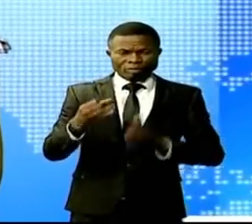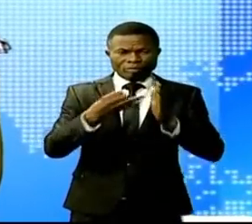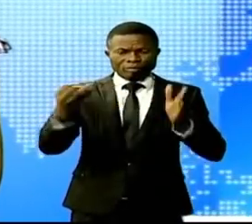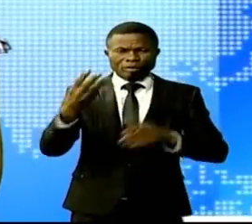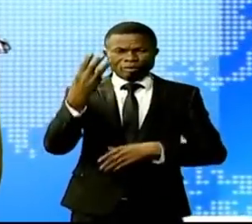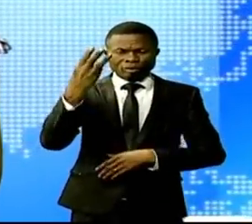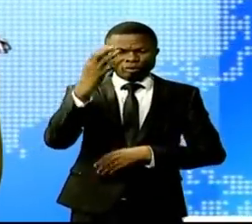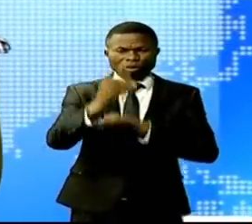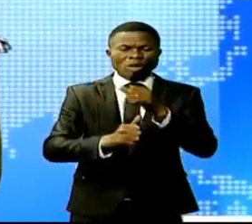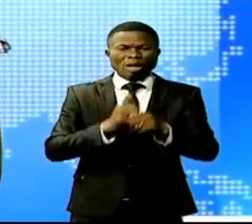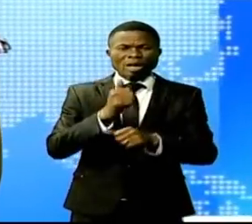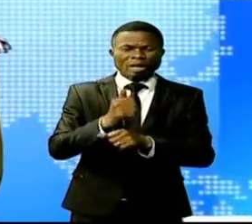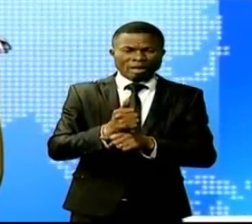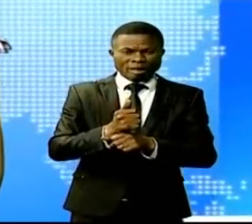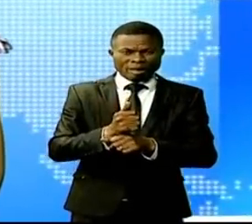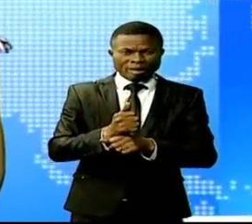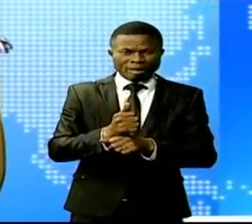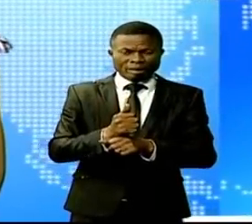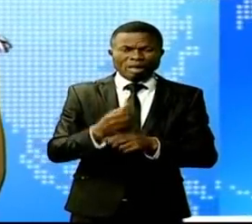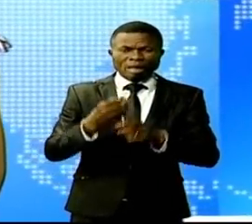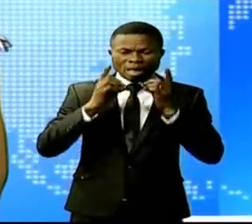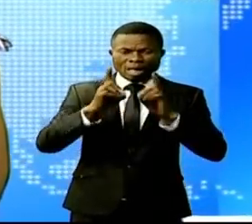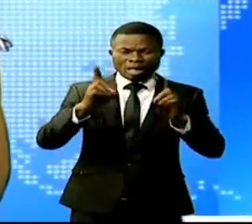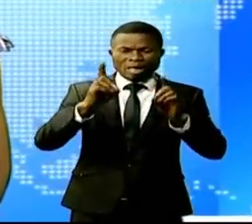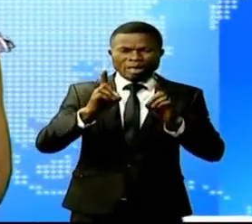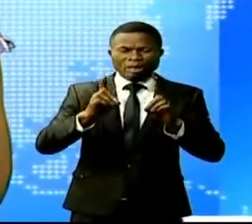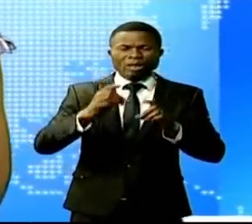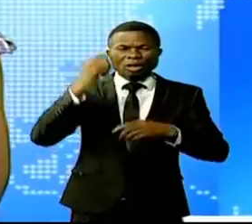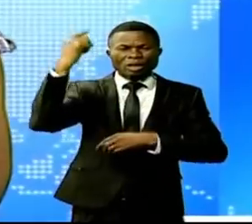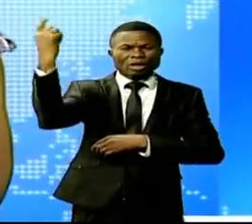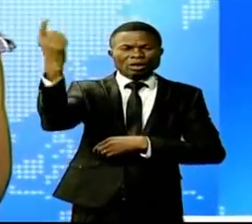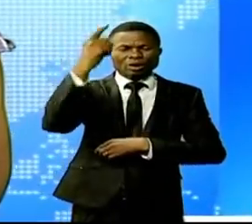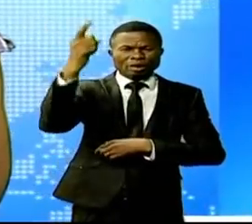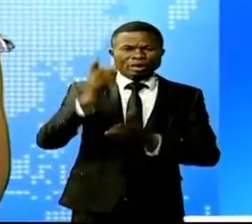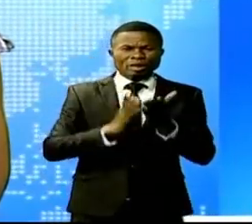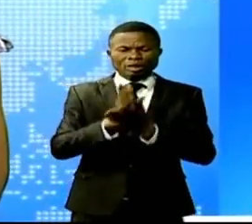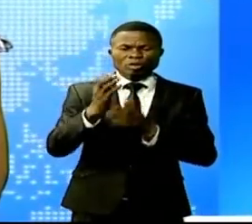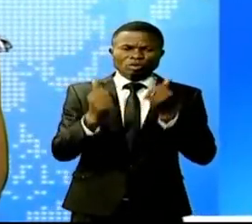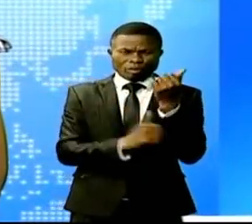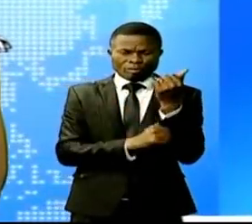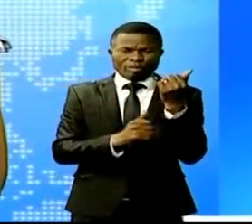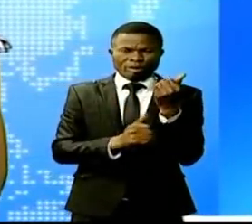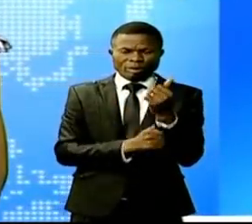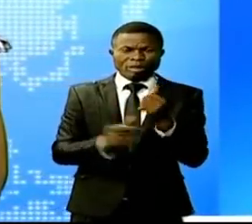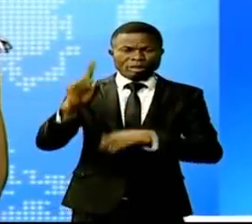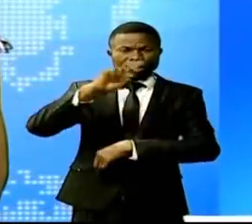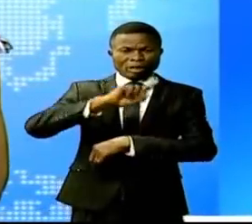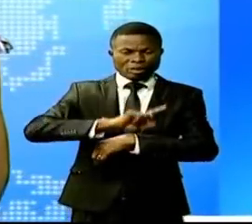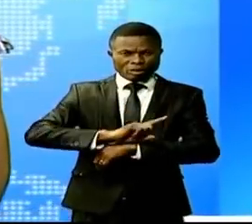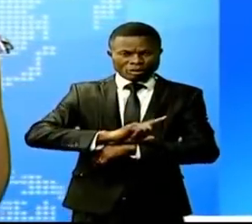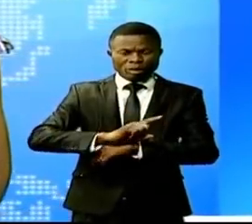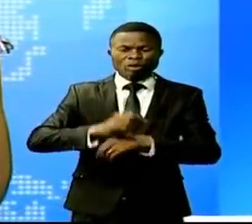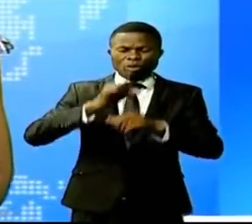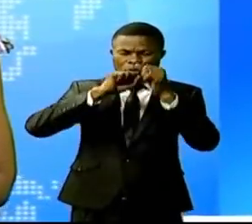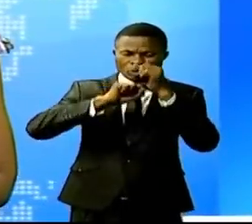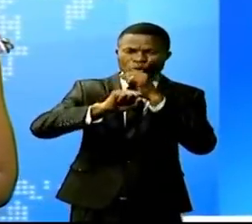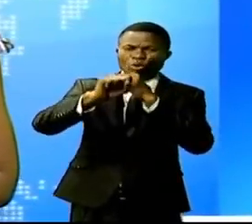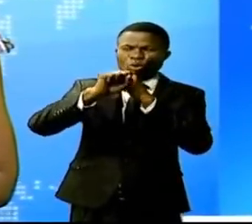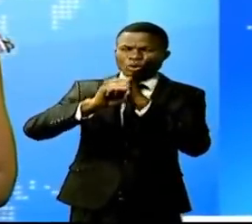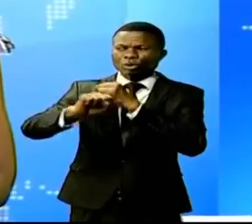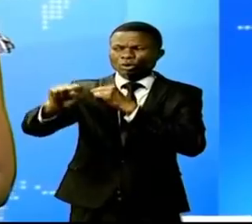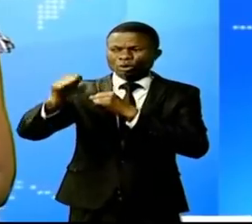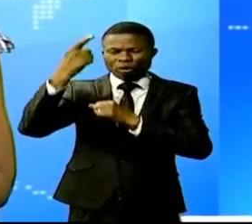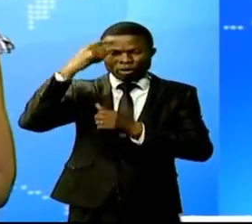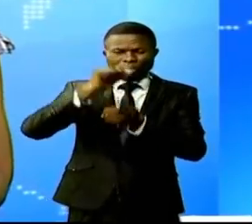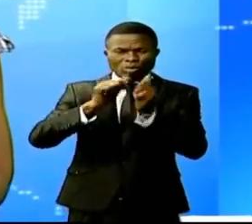73e anniversaire de la Déclaration universelle des droits de l'homme, une journée de sensibilisation sur